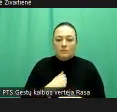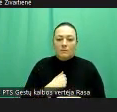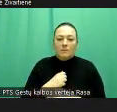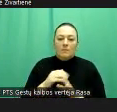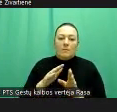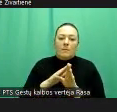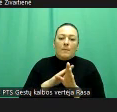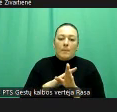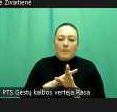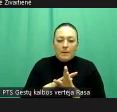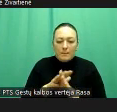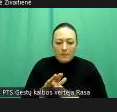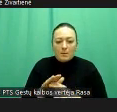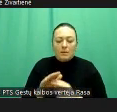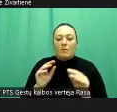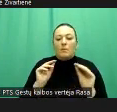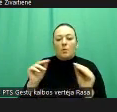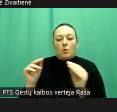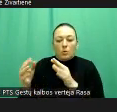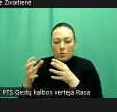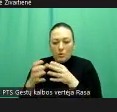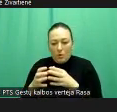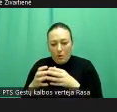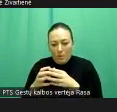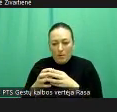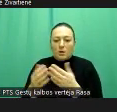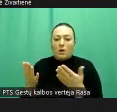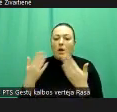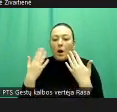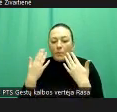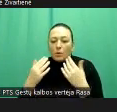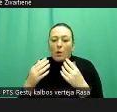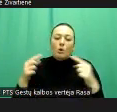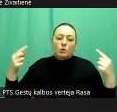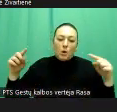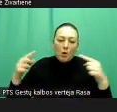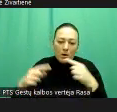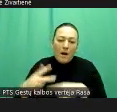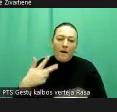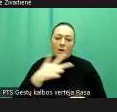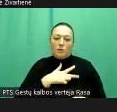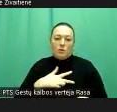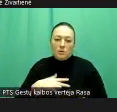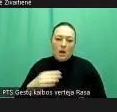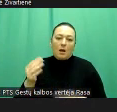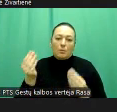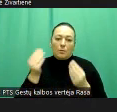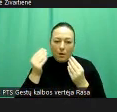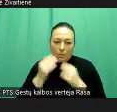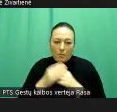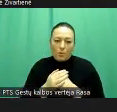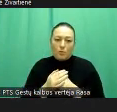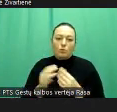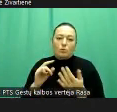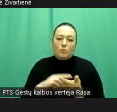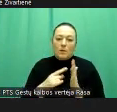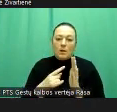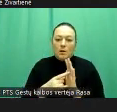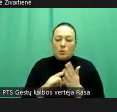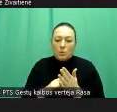pilną, kaip sakant, mokytojų komandą iš gamtos mokslų, geografijos, socialinių mokslų, suplanuojant